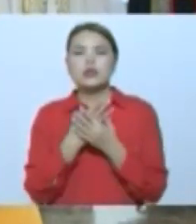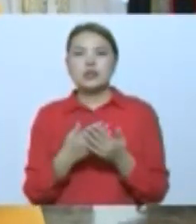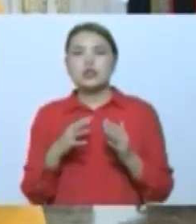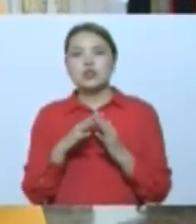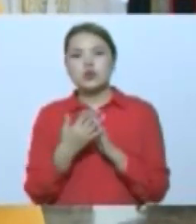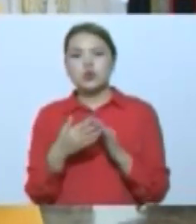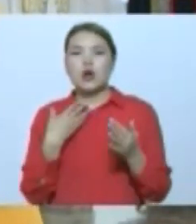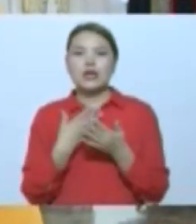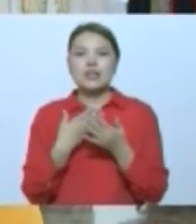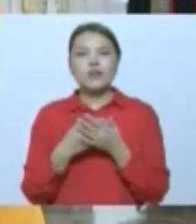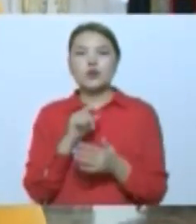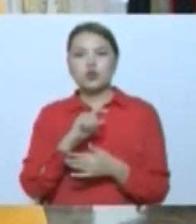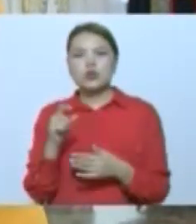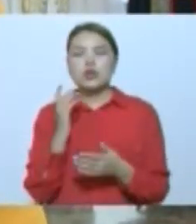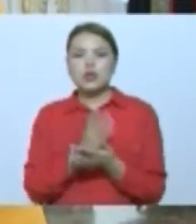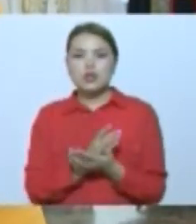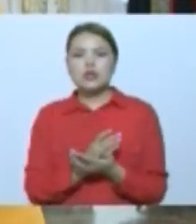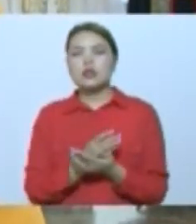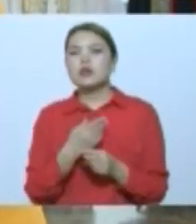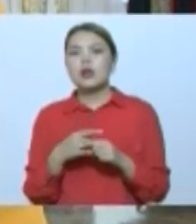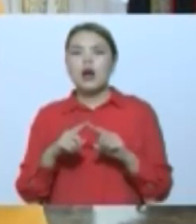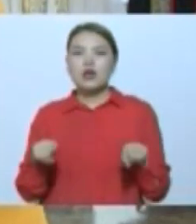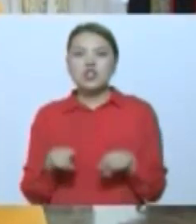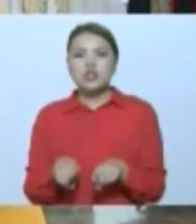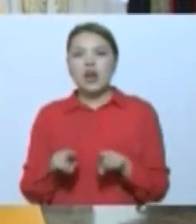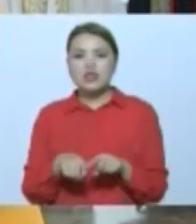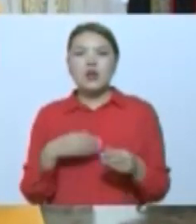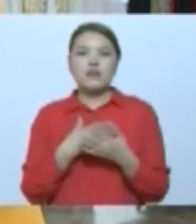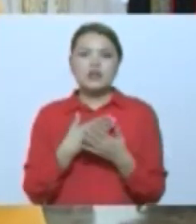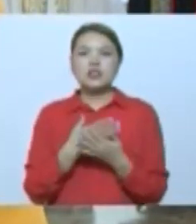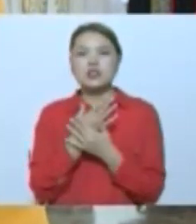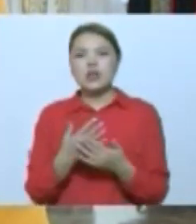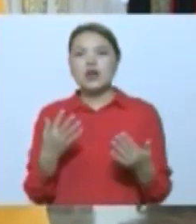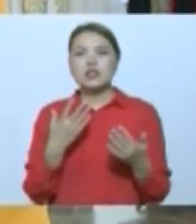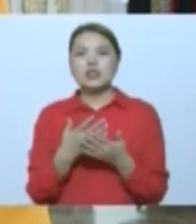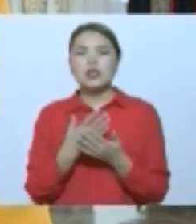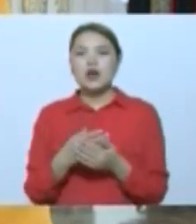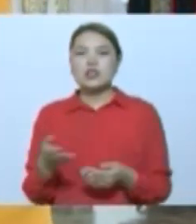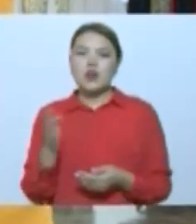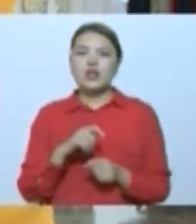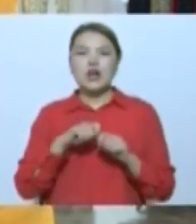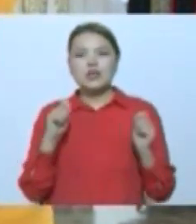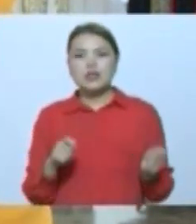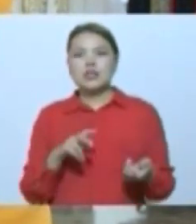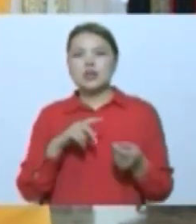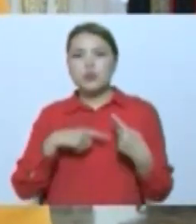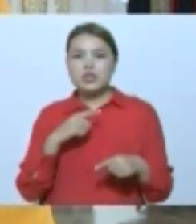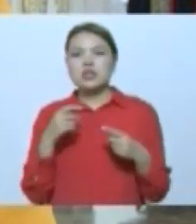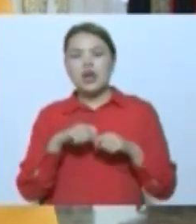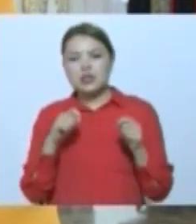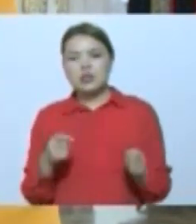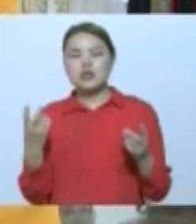осы белсенді азаматтар, қоғам белсенділері көп келуде. Үкіметтік емес ұйым ашайық, осындай өз үлесімізді қосқымыз келеді деп